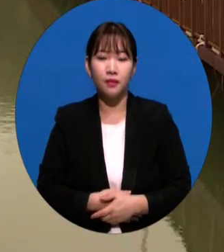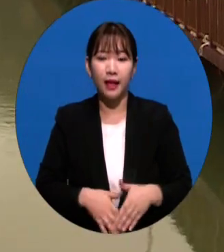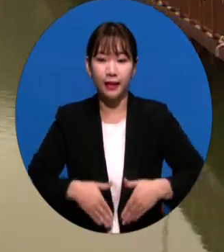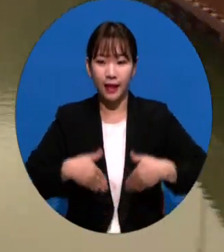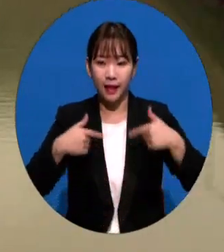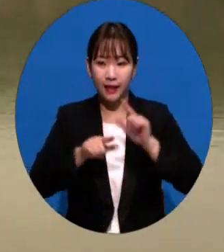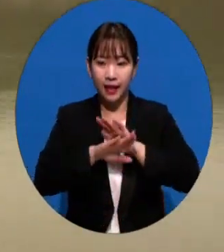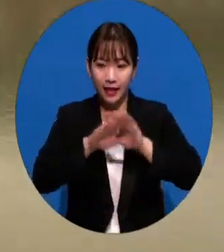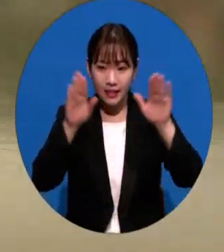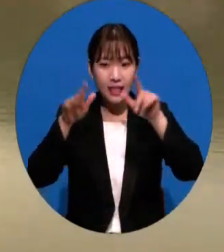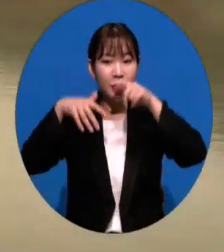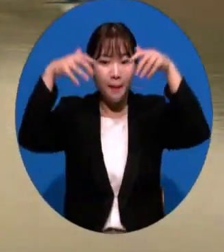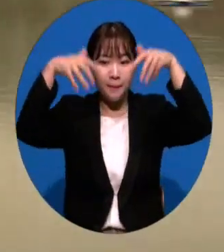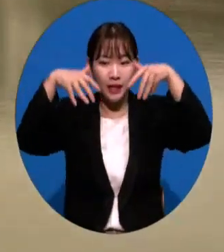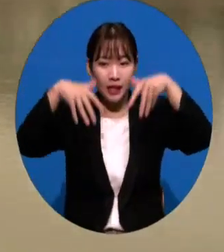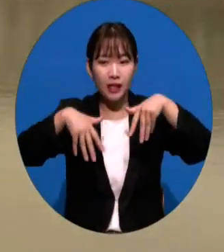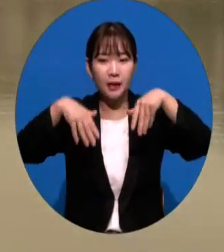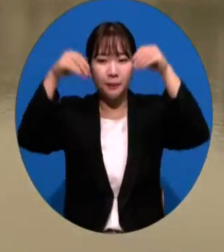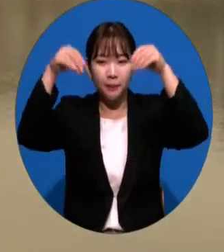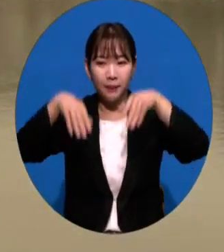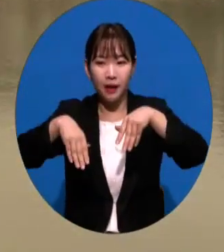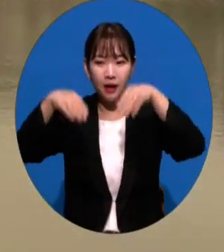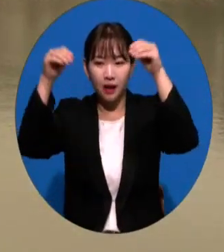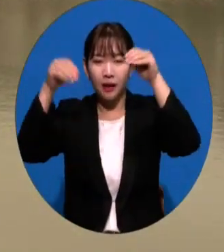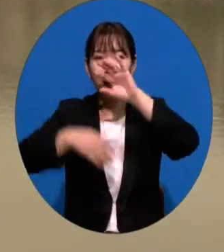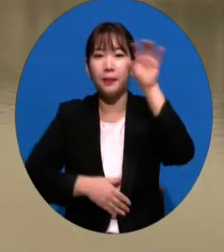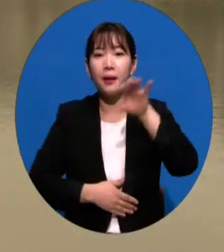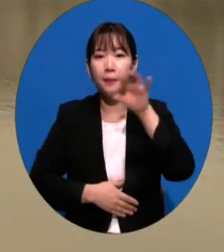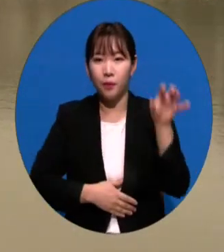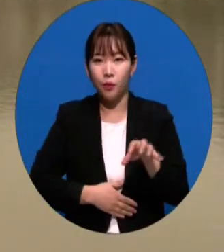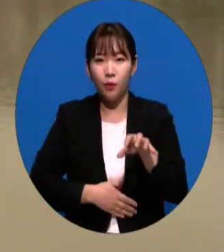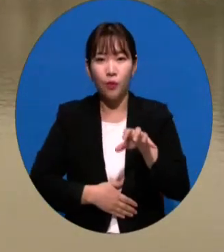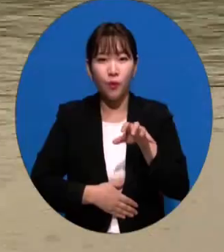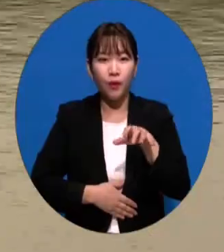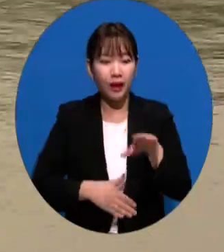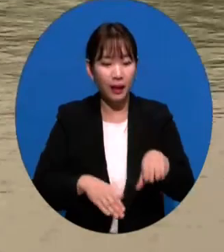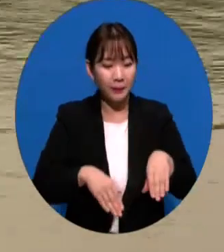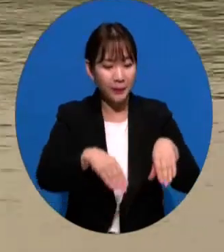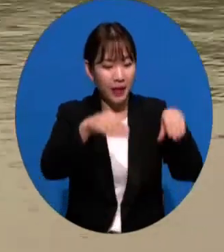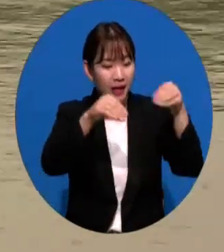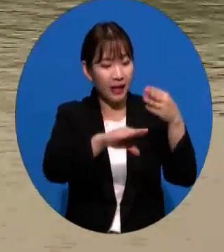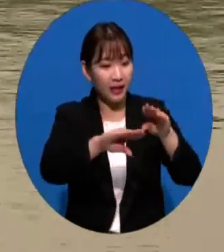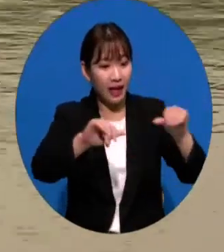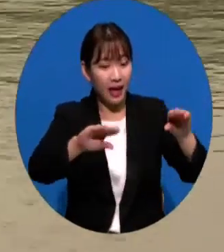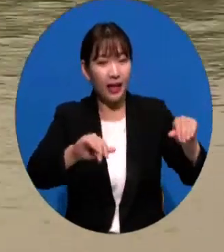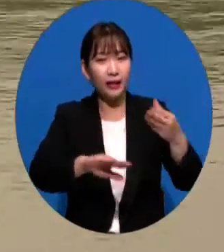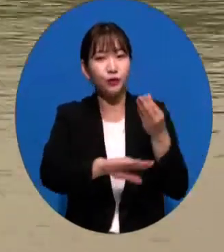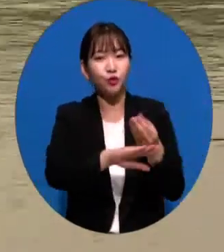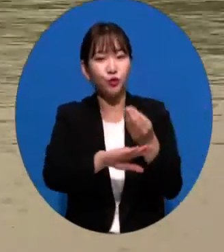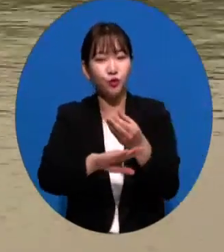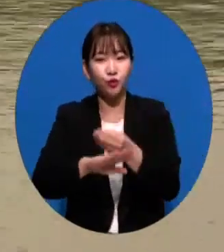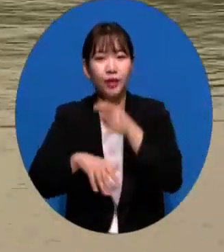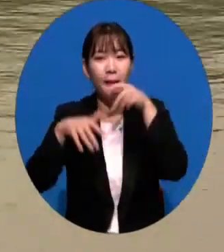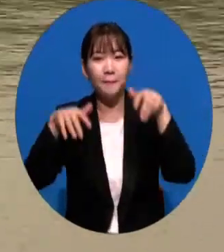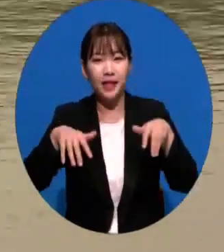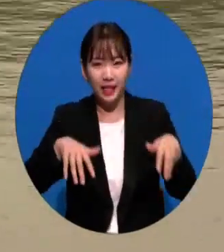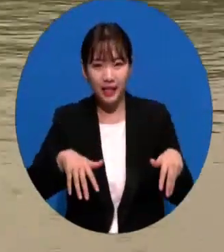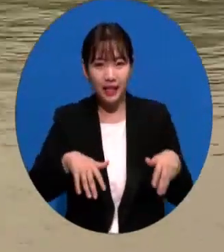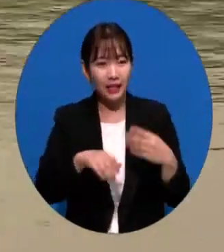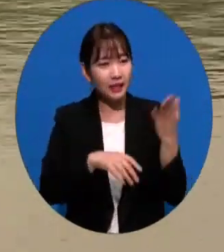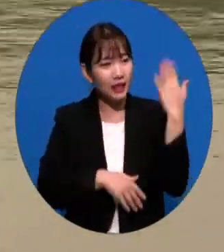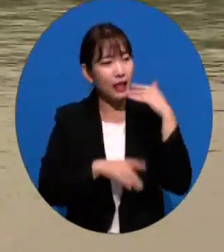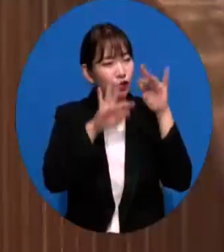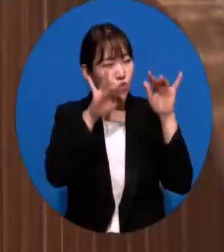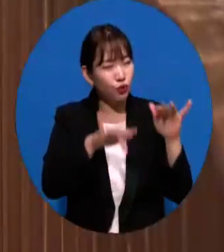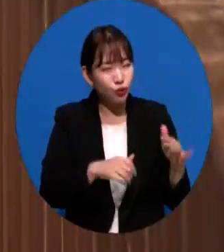포근한 날씨 속 비가 내리다 그치기를 반복했습니다. 메말라가던 땅에 촉촉한 단비가 스며들었고 지난 폭설의